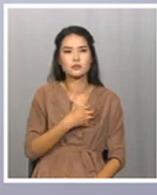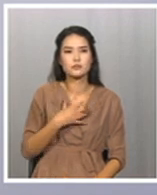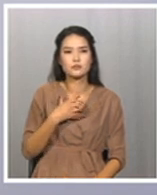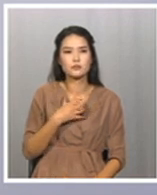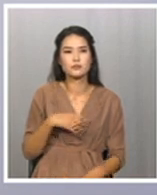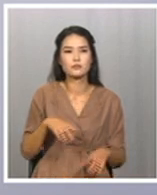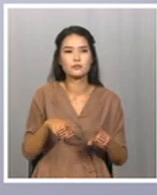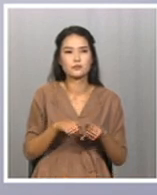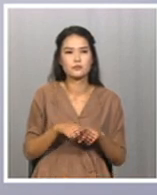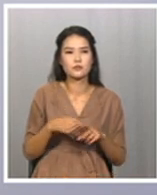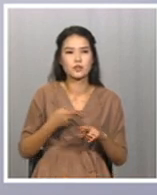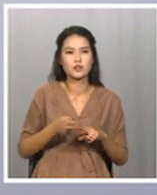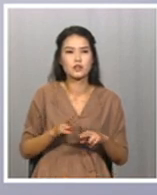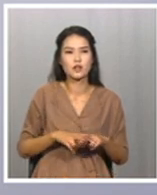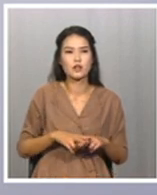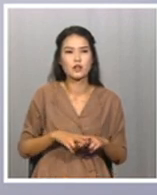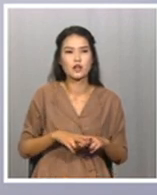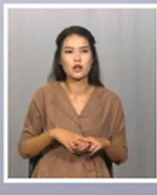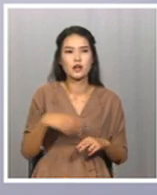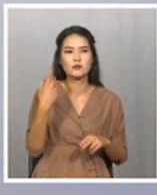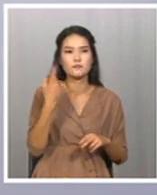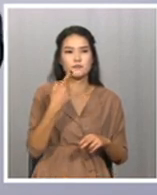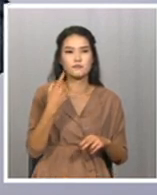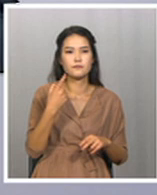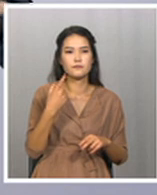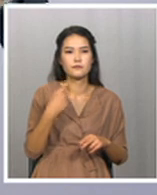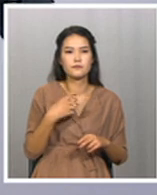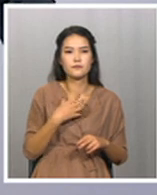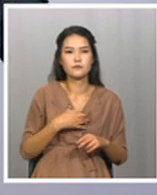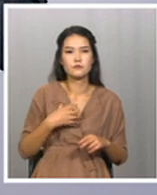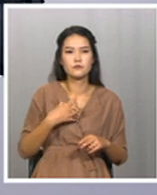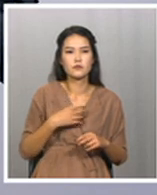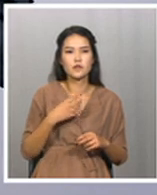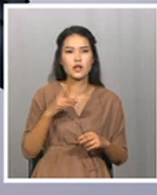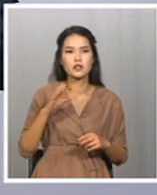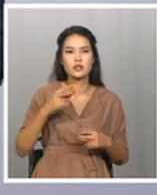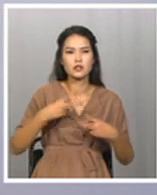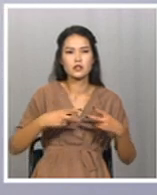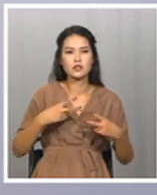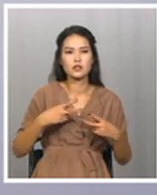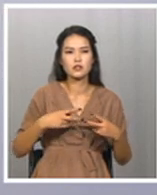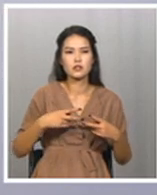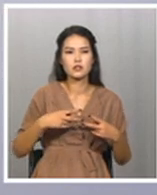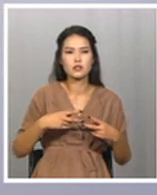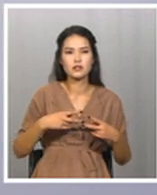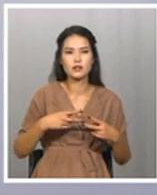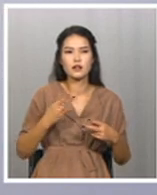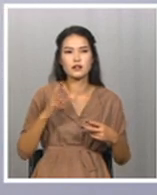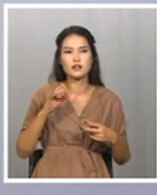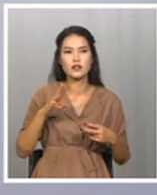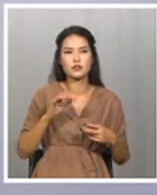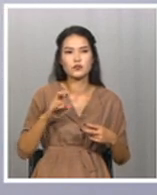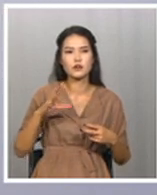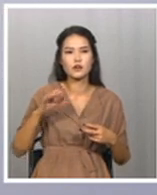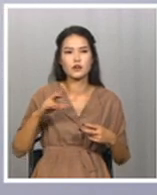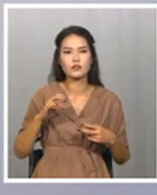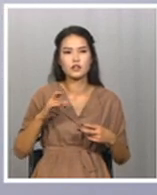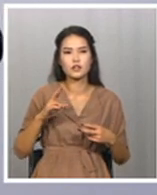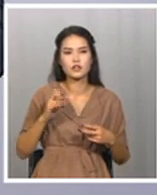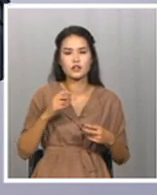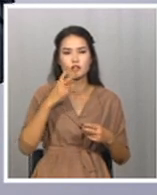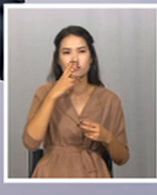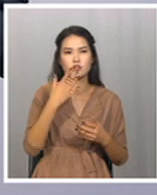мәселе. Мына бірінші негізгі тригонометриялық тепе-теңдікте синусында косинусында дәреже